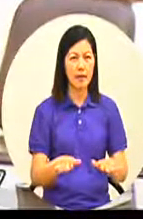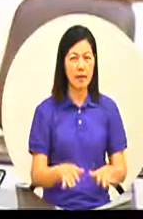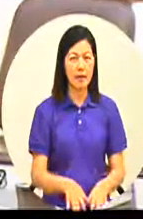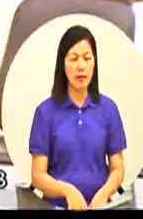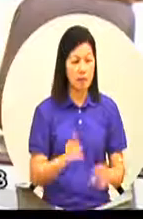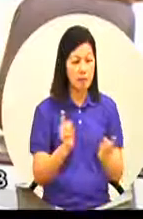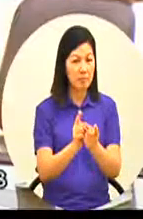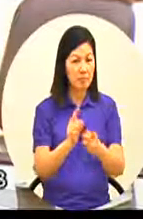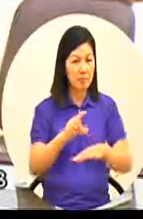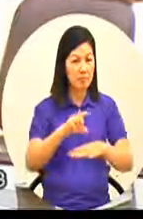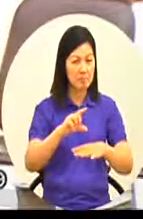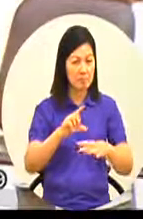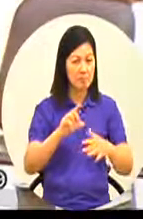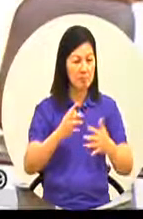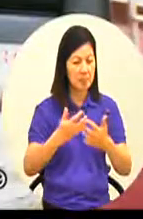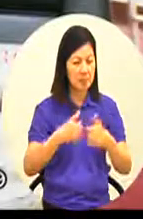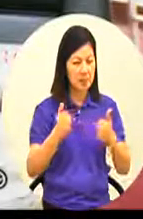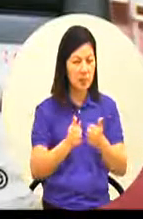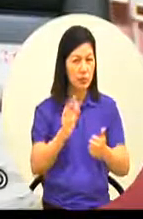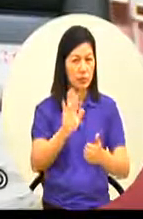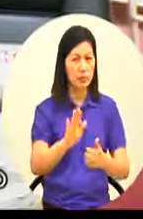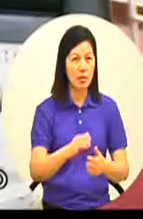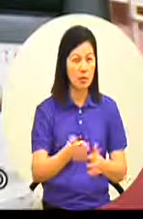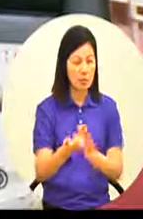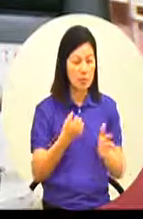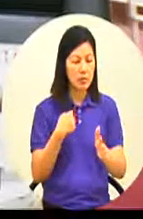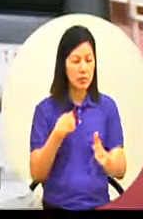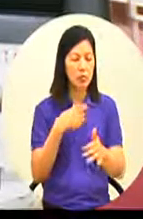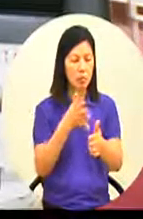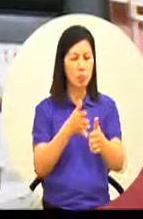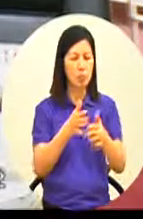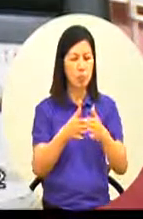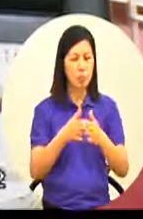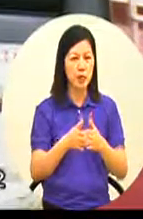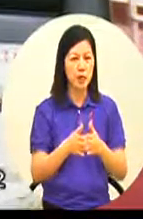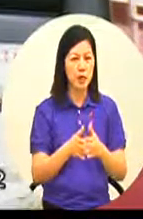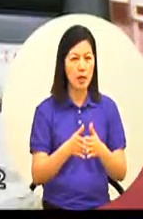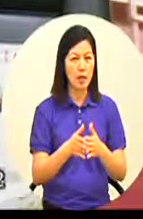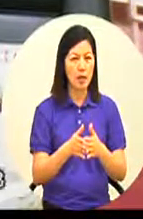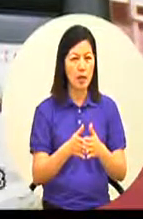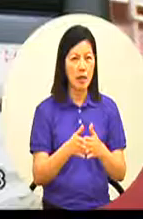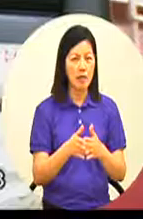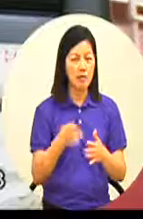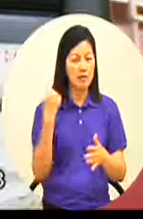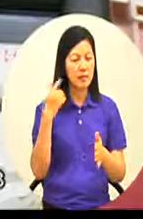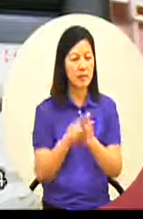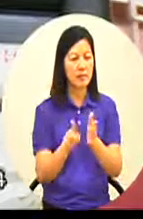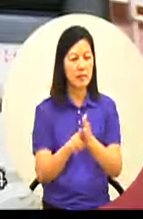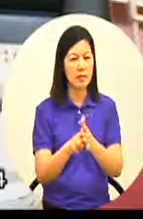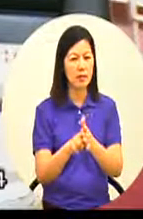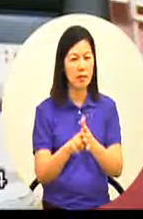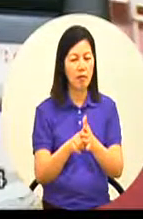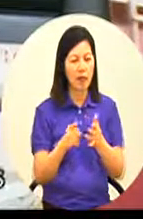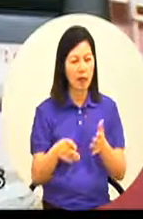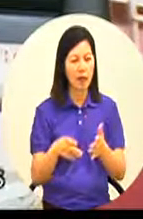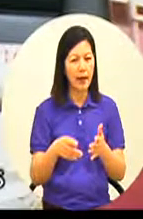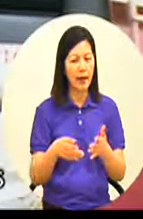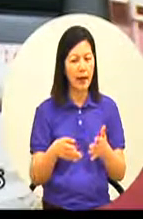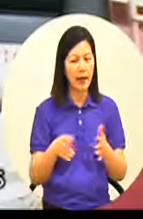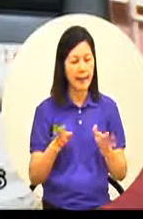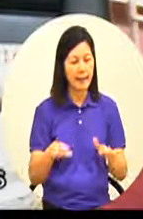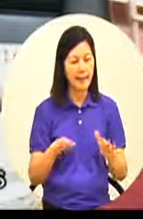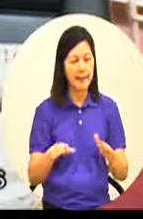机会， 是 本来我之前我就要问的，刚好那个时候就是因缘聚会，今天就是